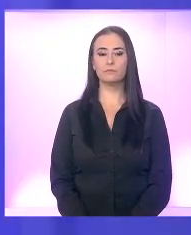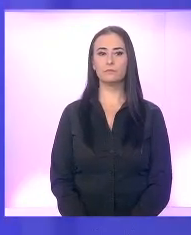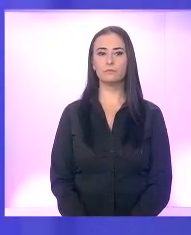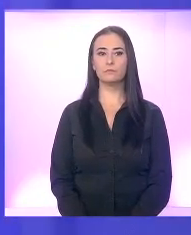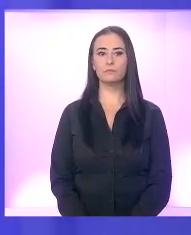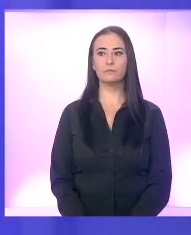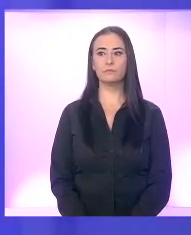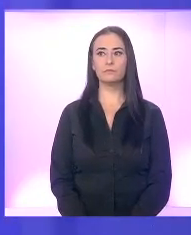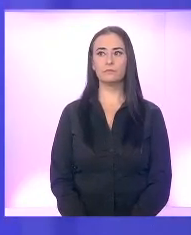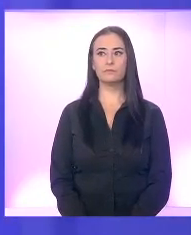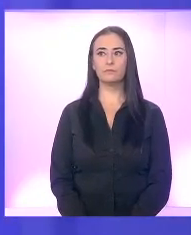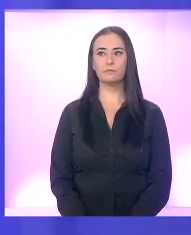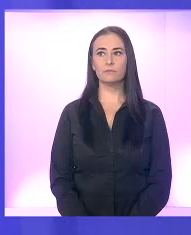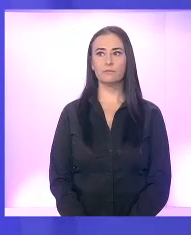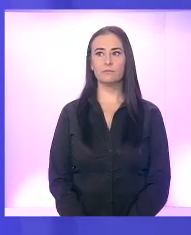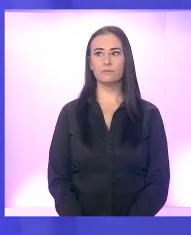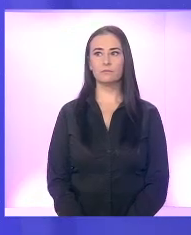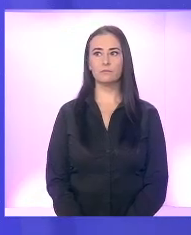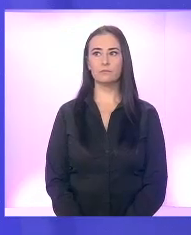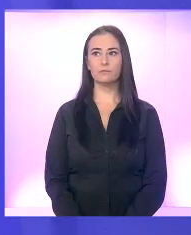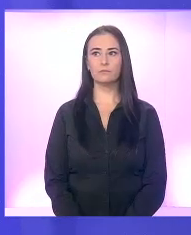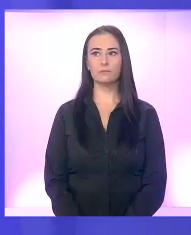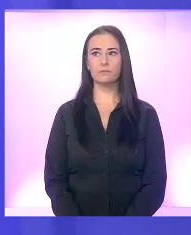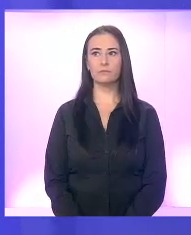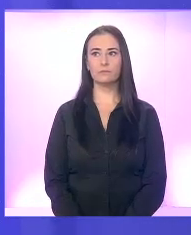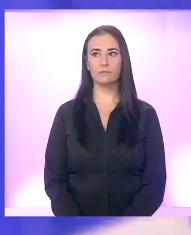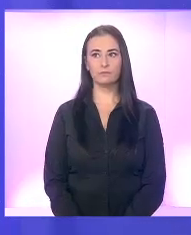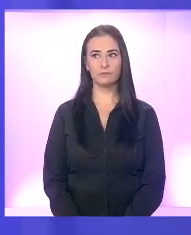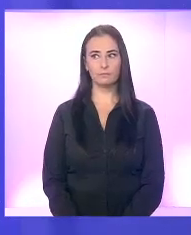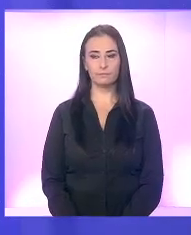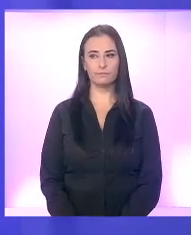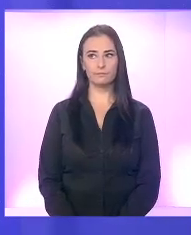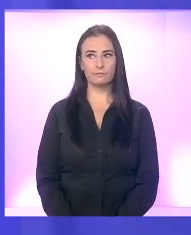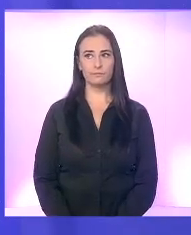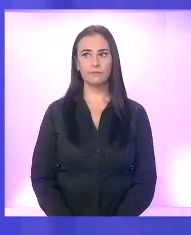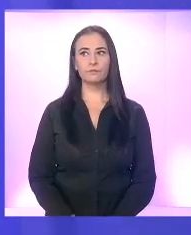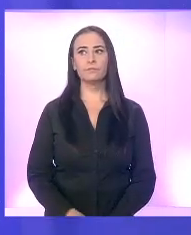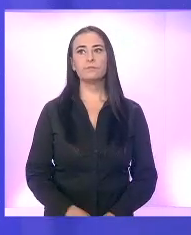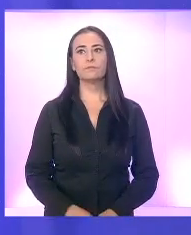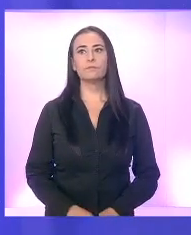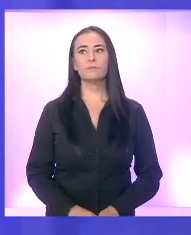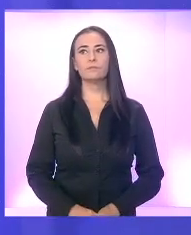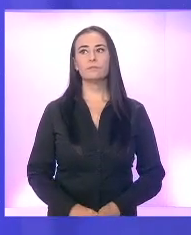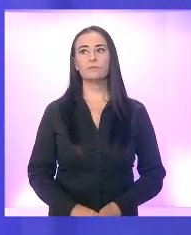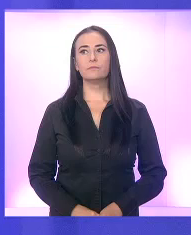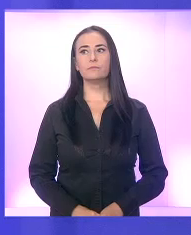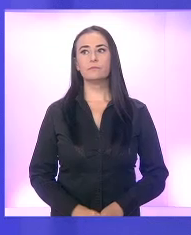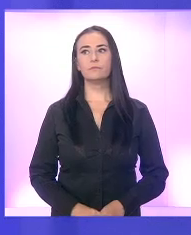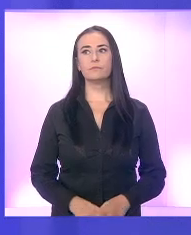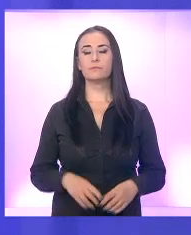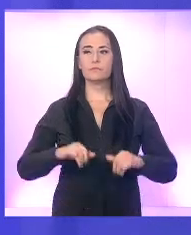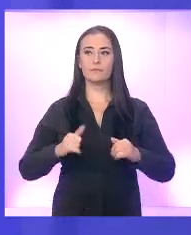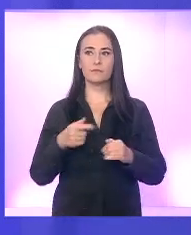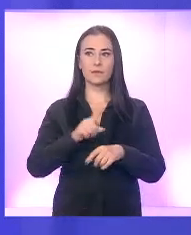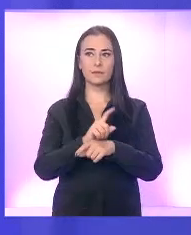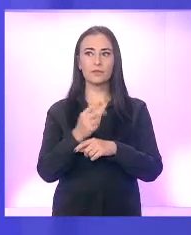o infrastructură timp de 30 de ani și după aia când ai de banii europeni te gândești că trebuie să ajungi și tu la nivelul altor state, mai ales că